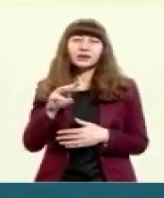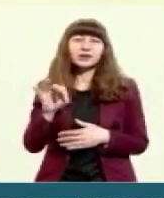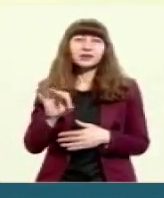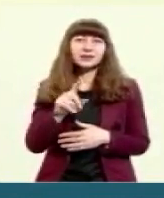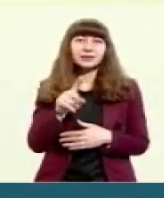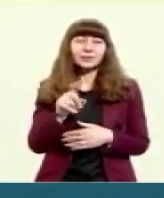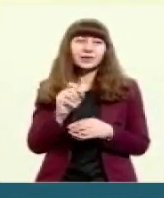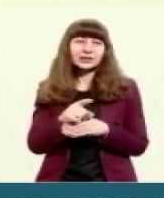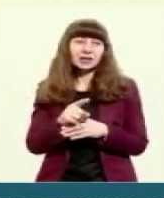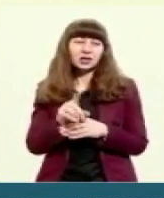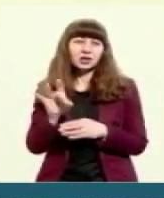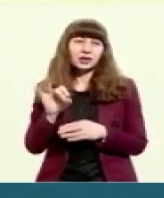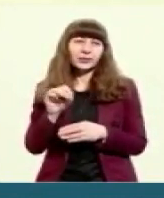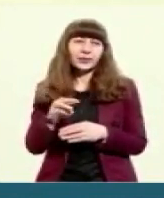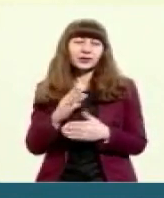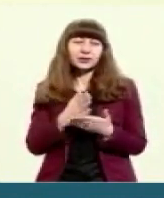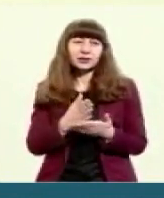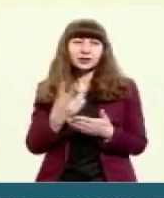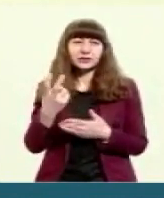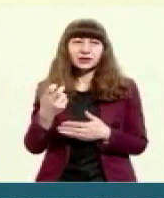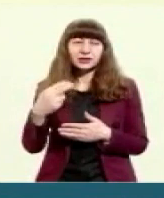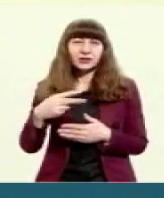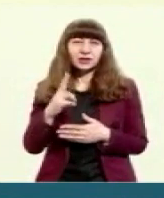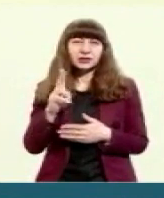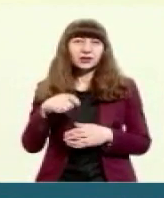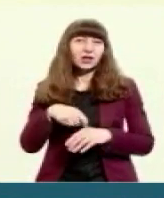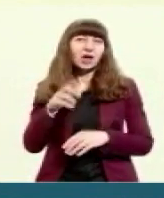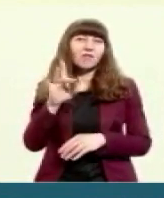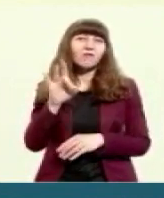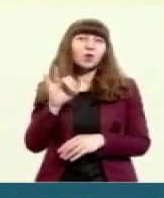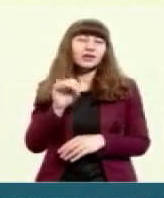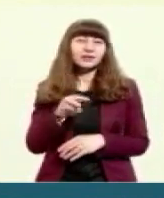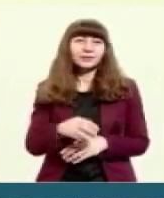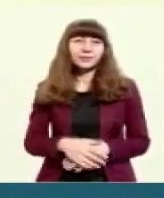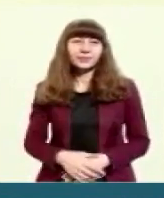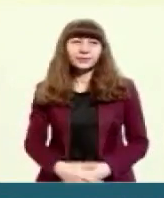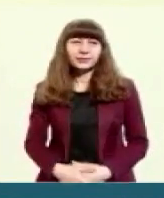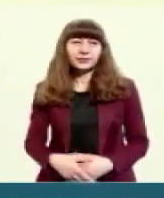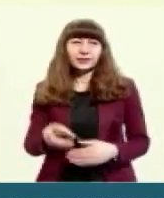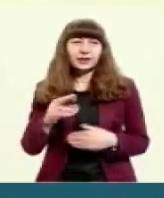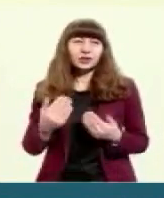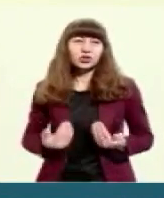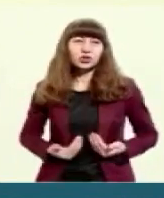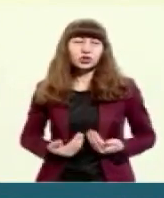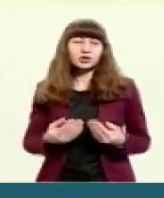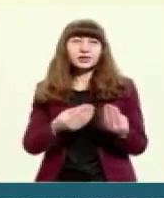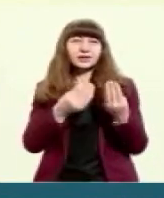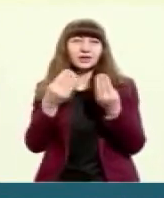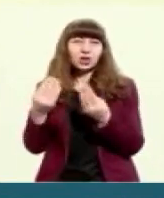акимата построена, там большая подстанция 220 киловольт. Она для промзоны, для жителей того региона